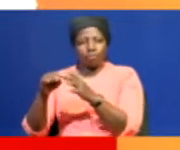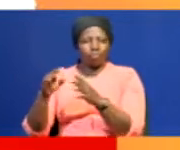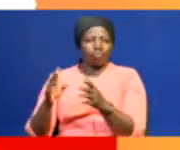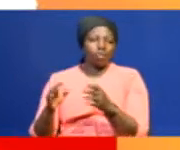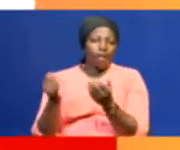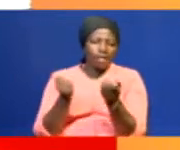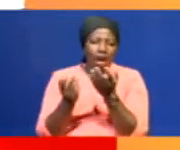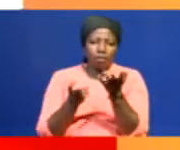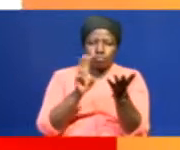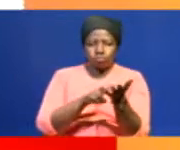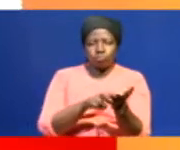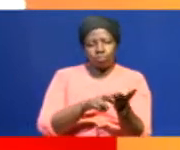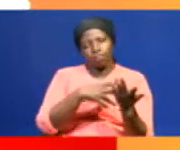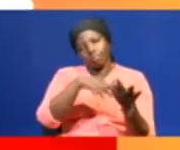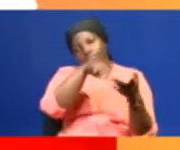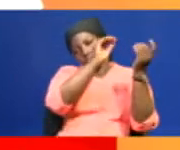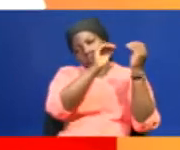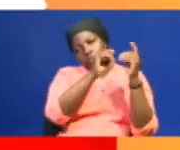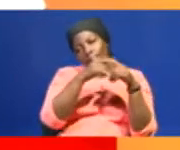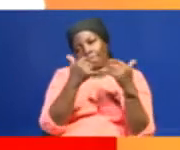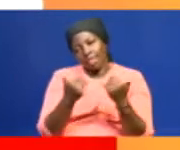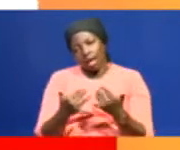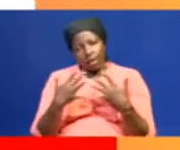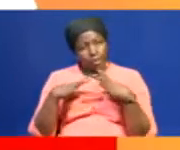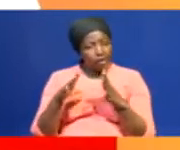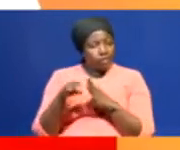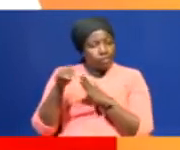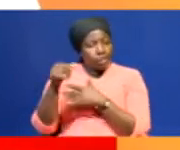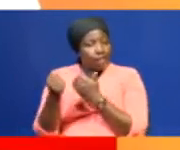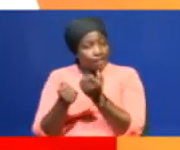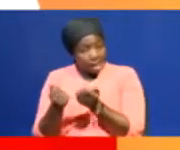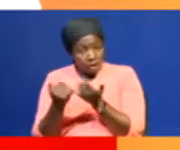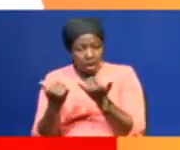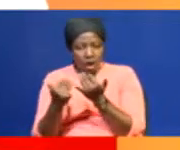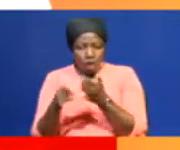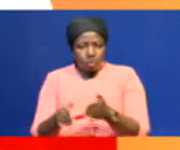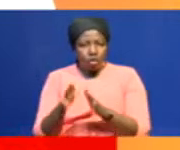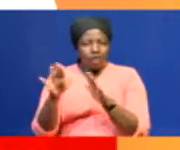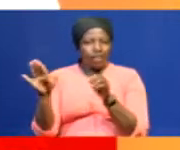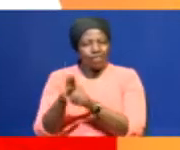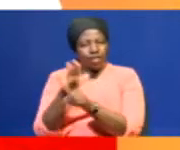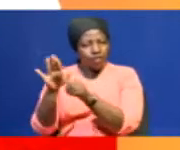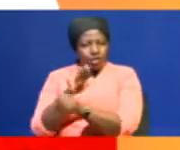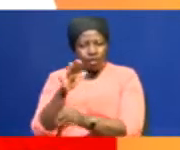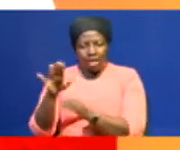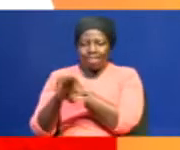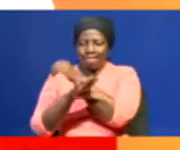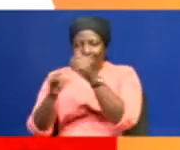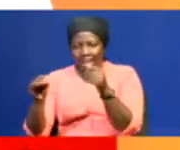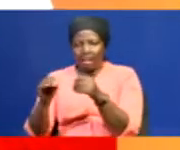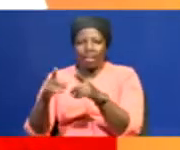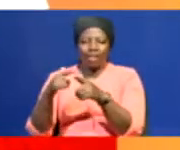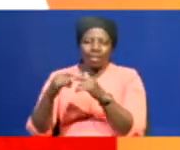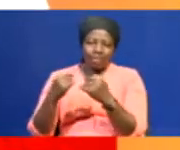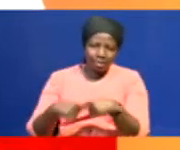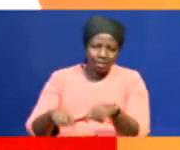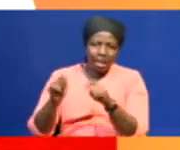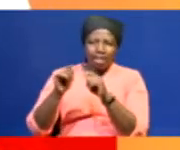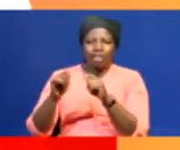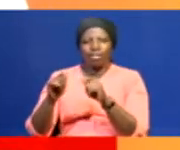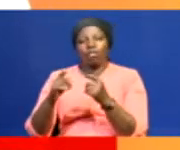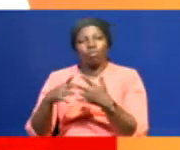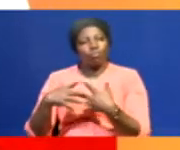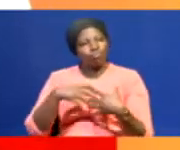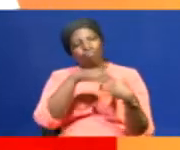hivi unapata watu wamenua magari ni mengi, barabara zimejaa, akiiba pale akijaribu kwenda na gari anashikwa. So kuna wale watu